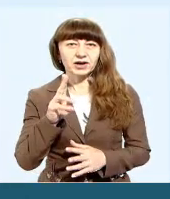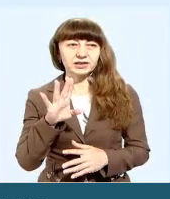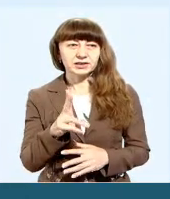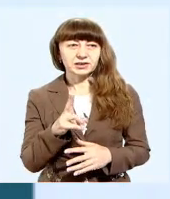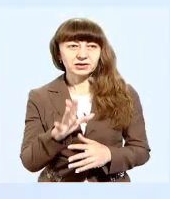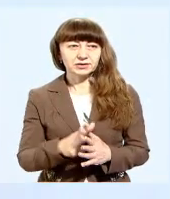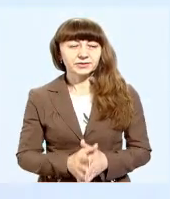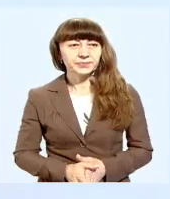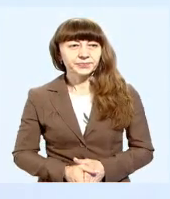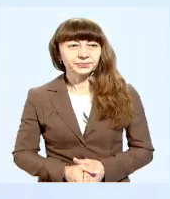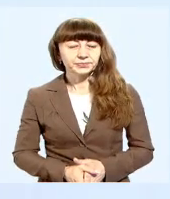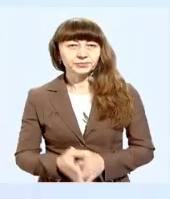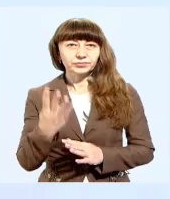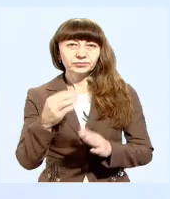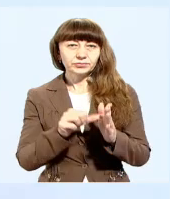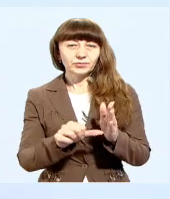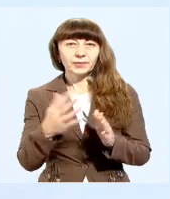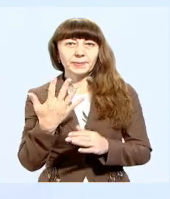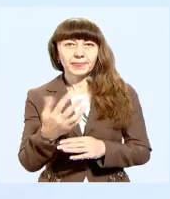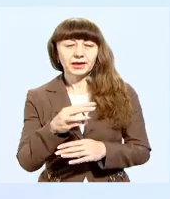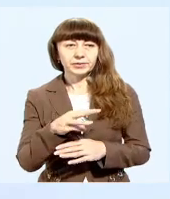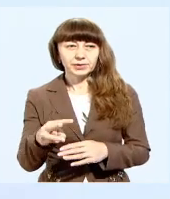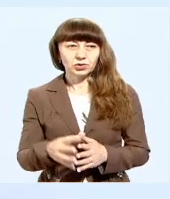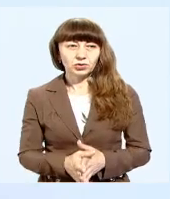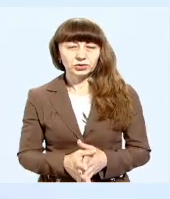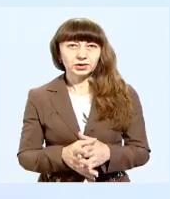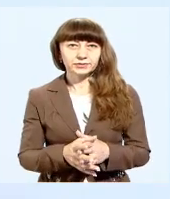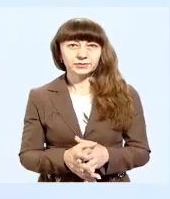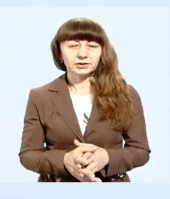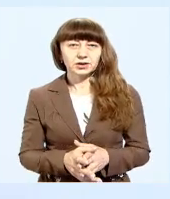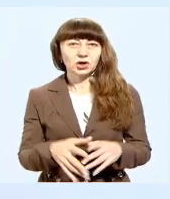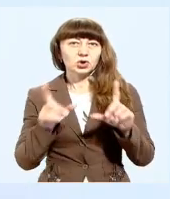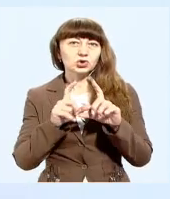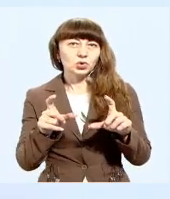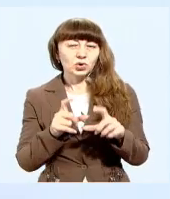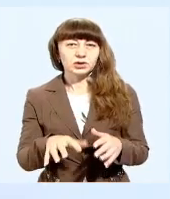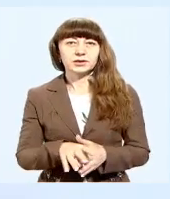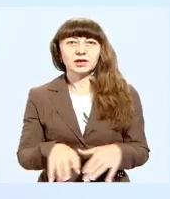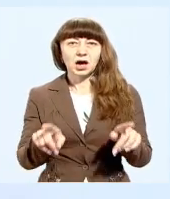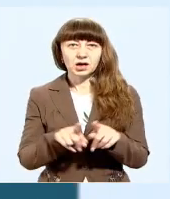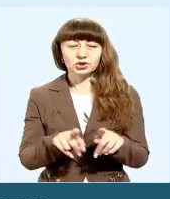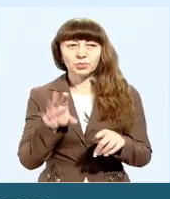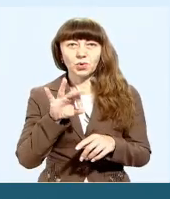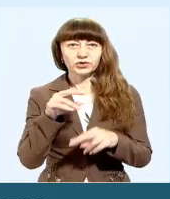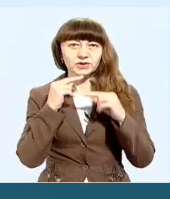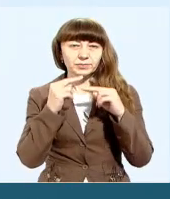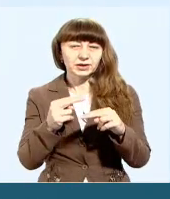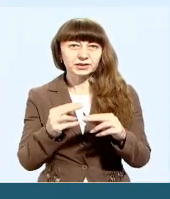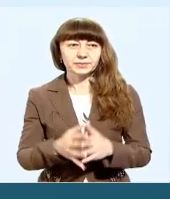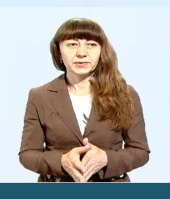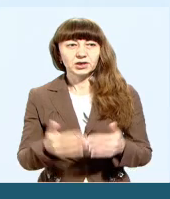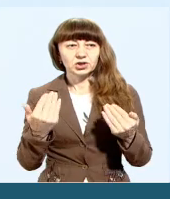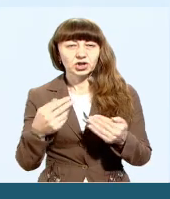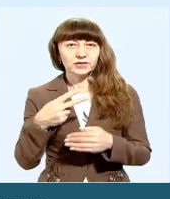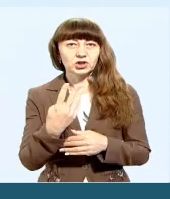Инвестиция көлемі 465 миллионнан асады. Мектептерде назардан тыс емес. Қазір 24 мектепте интернет қосу жұмыстары жүргізіліп жатыр.